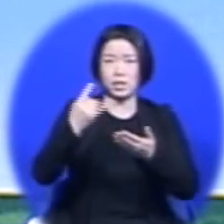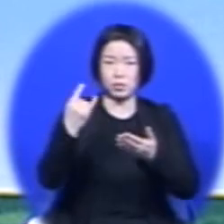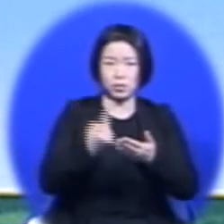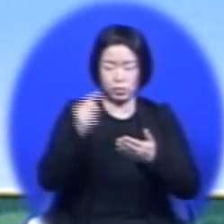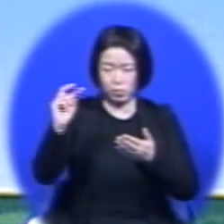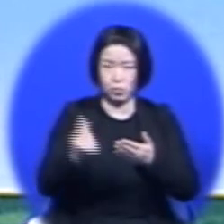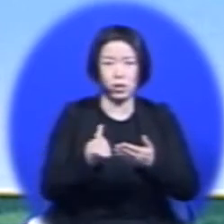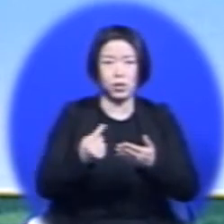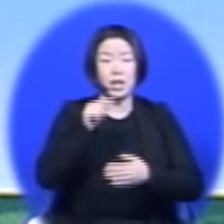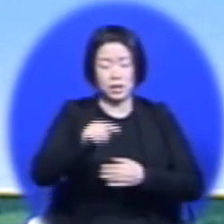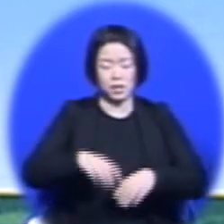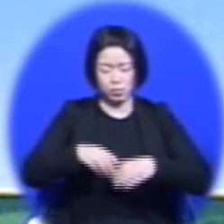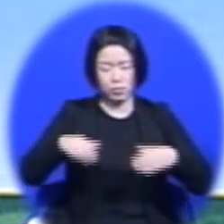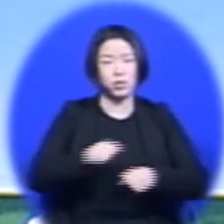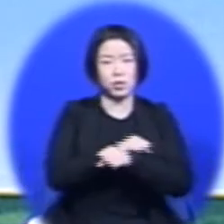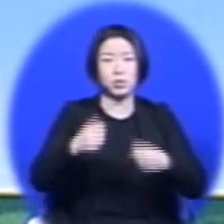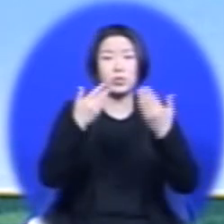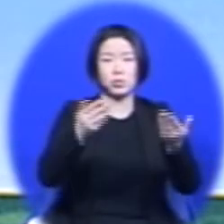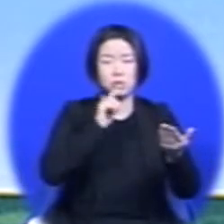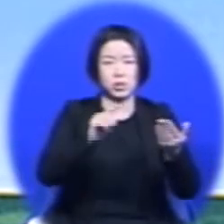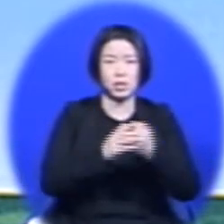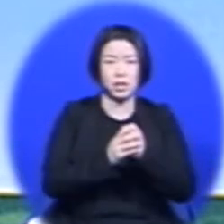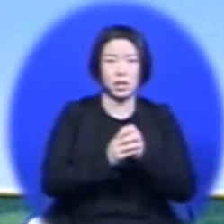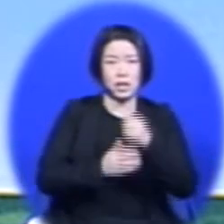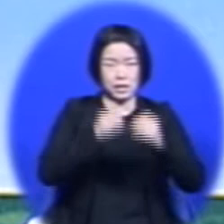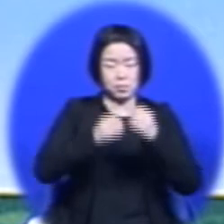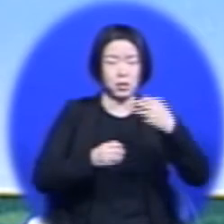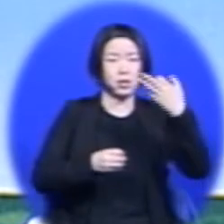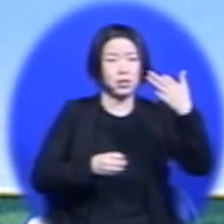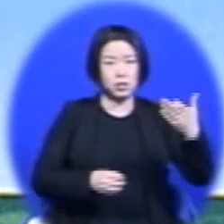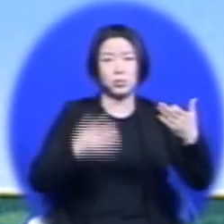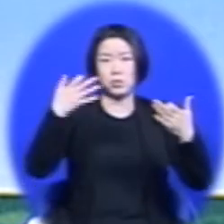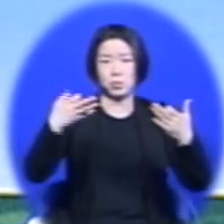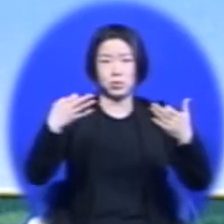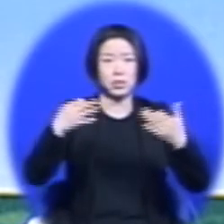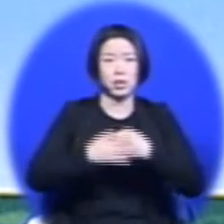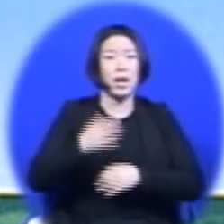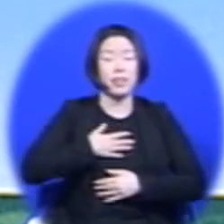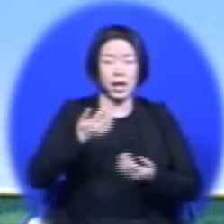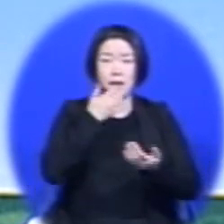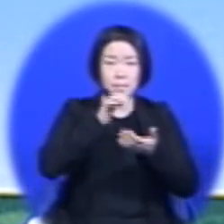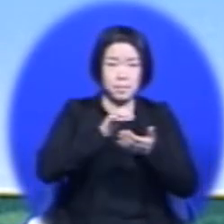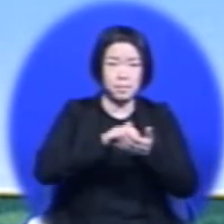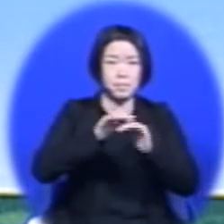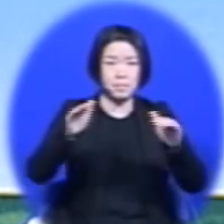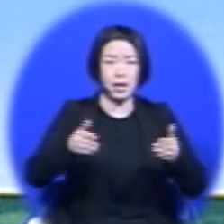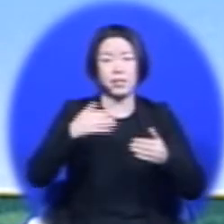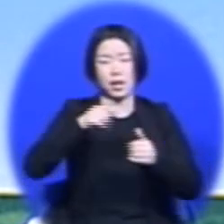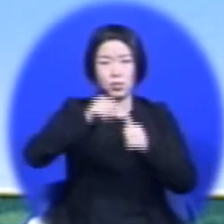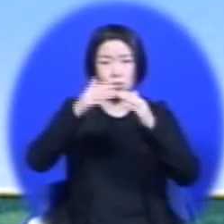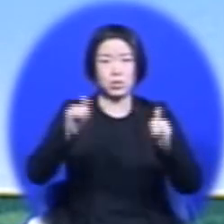너그럽게 용서하시리라. 시편 19편 14절에 나의 반석이시오 나의 구속자이신 여호와여,